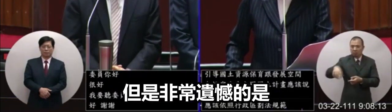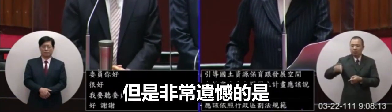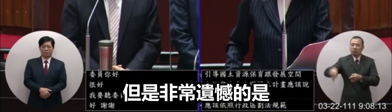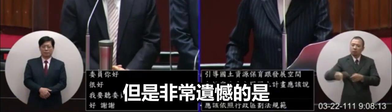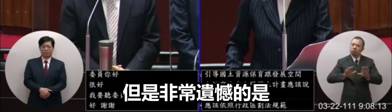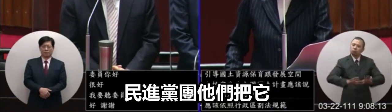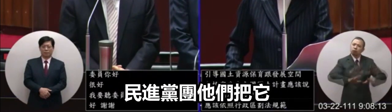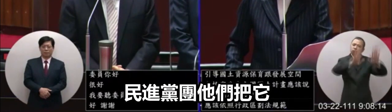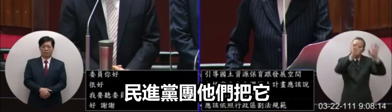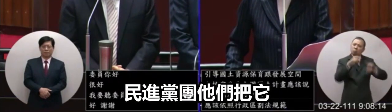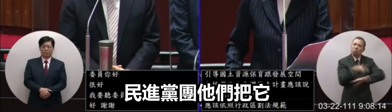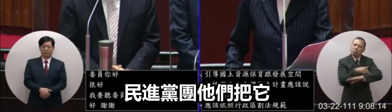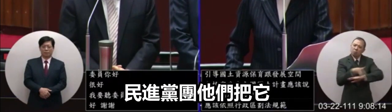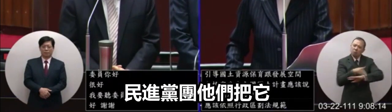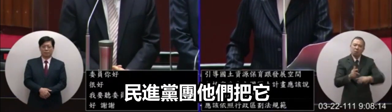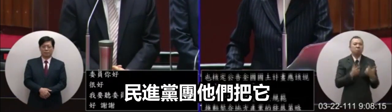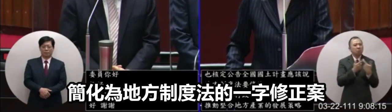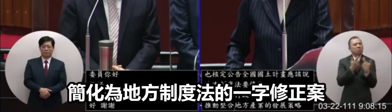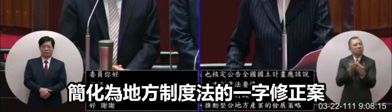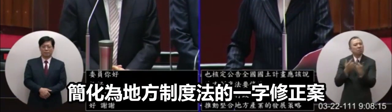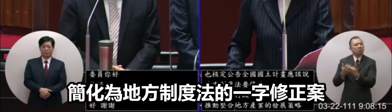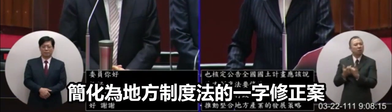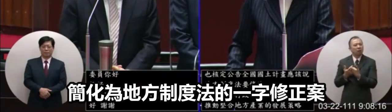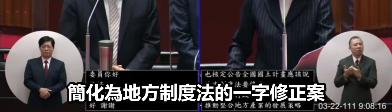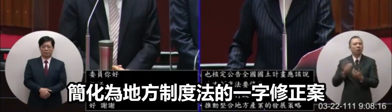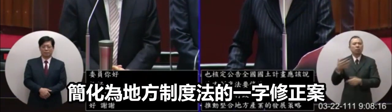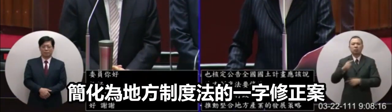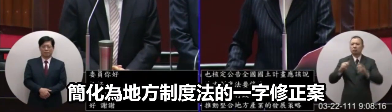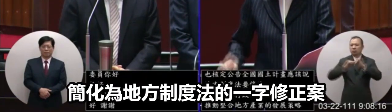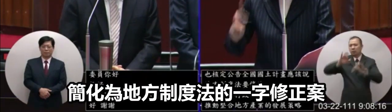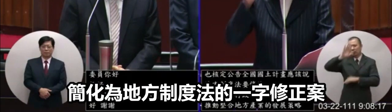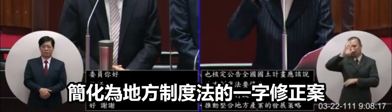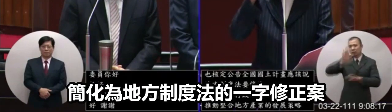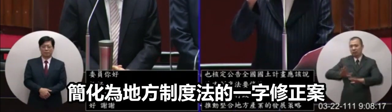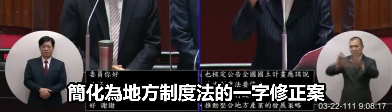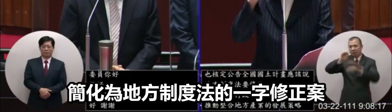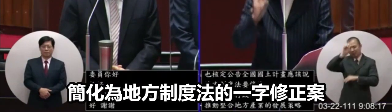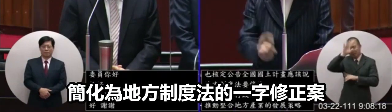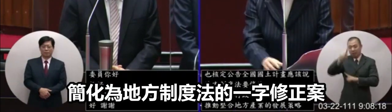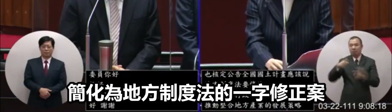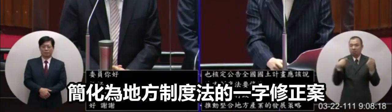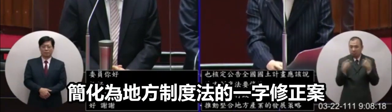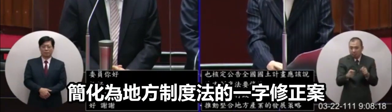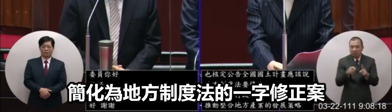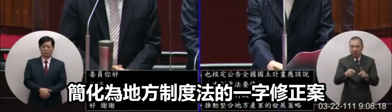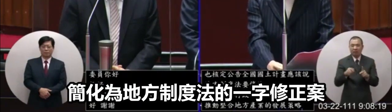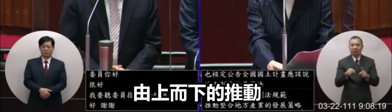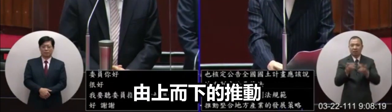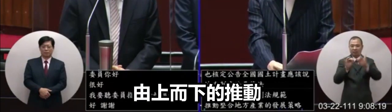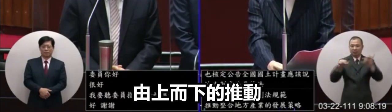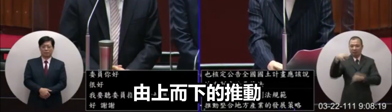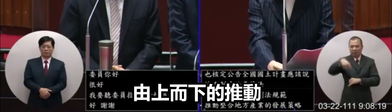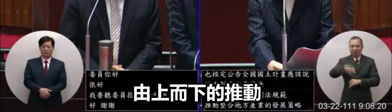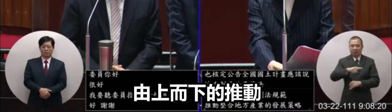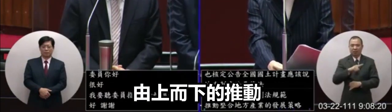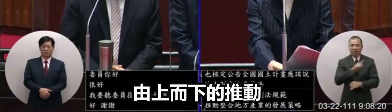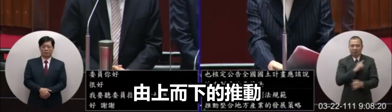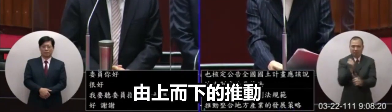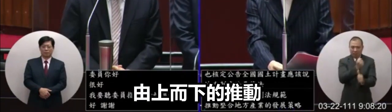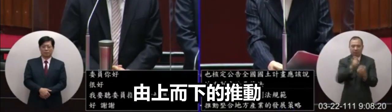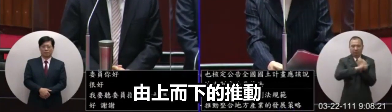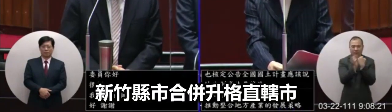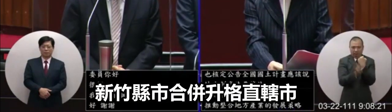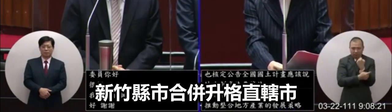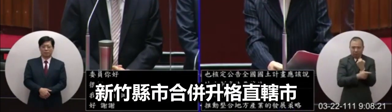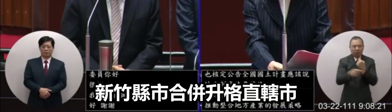是非常遗憾的是，民进党团他们把它简化为地方制度法的一致修正案，由上而下的